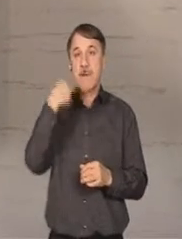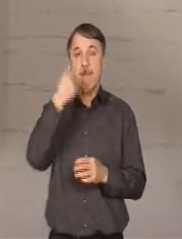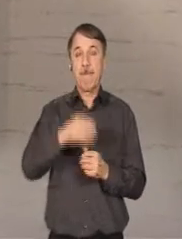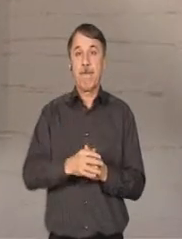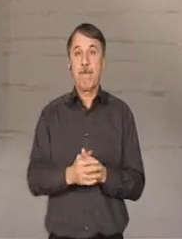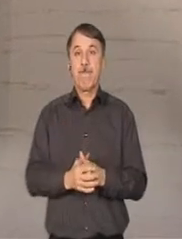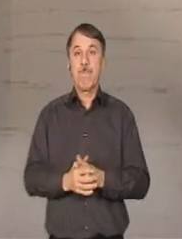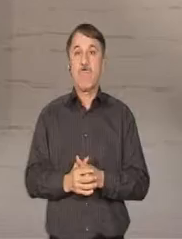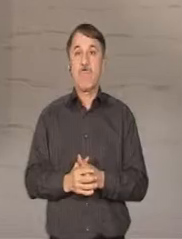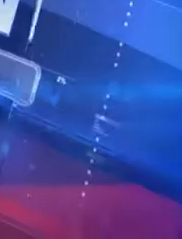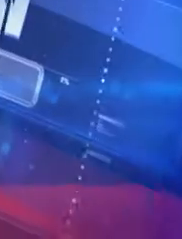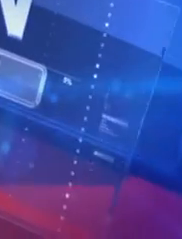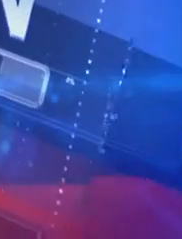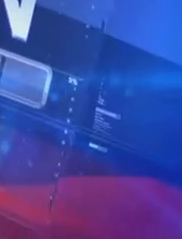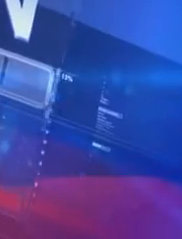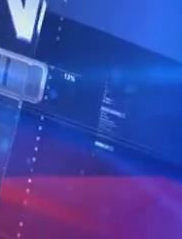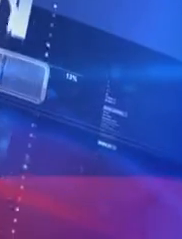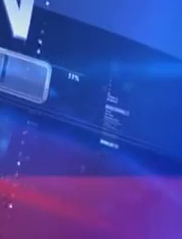izgled.